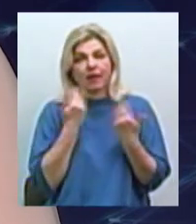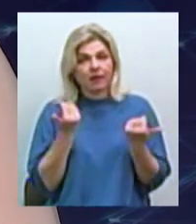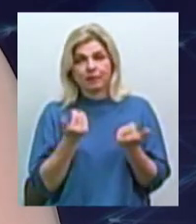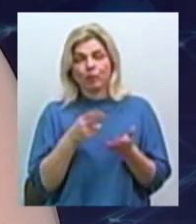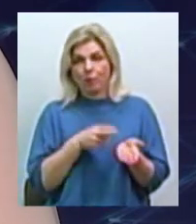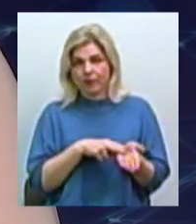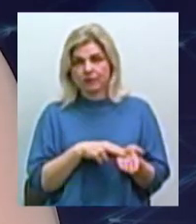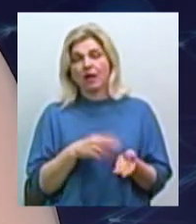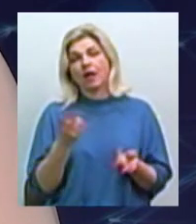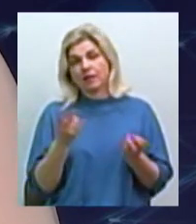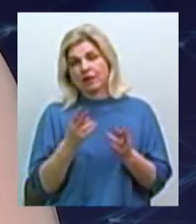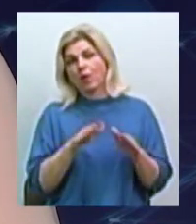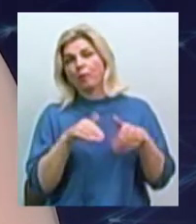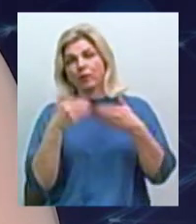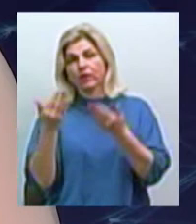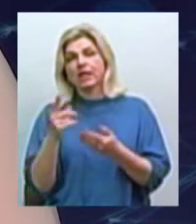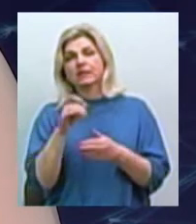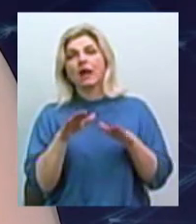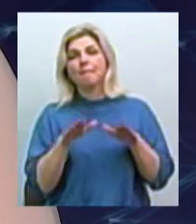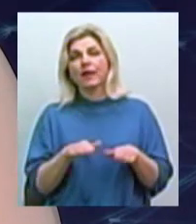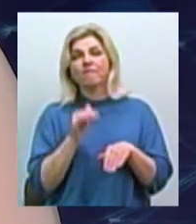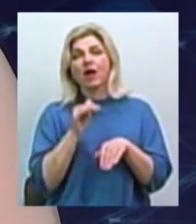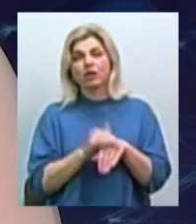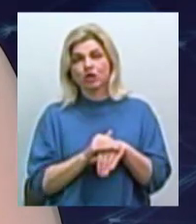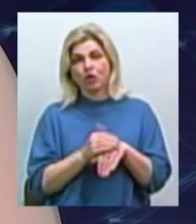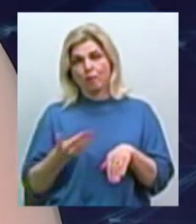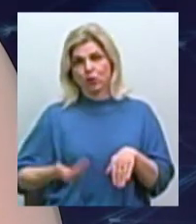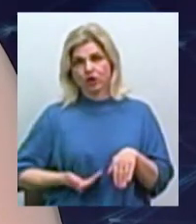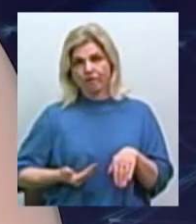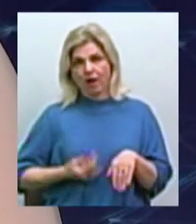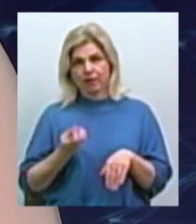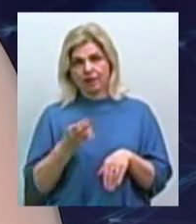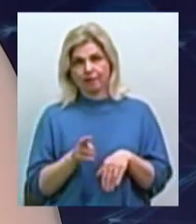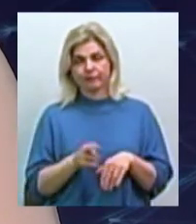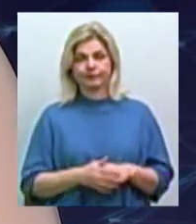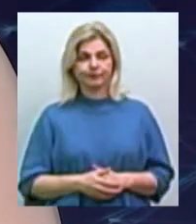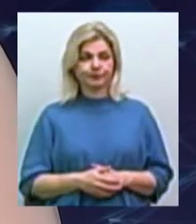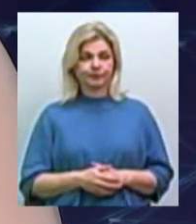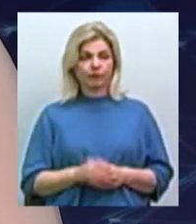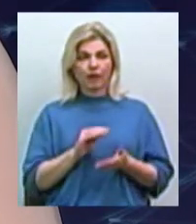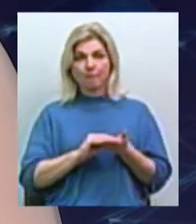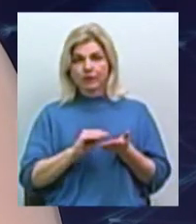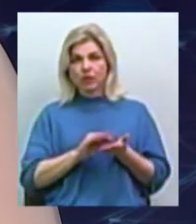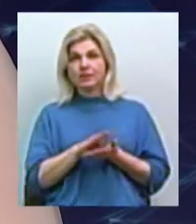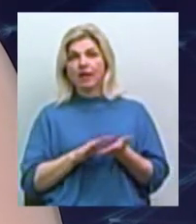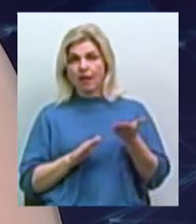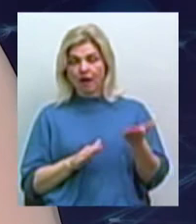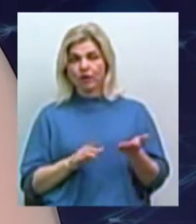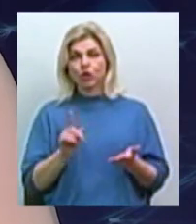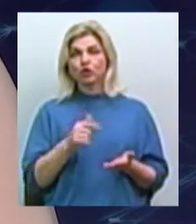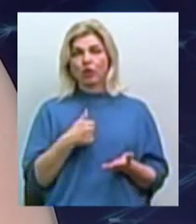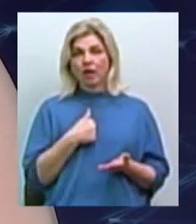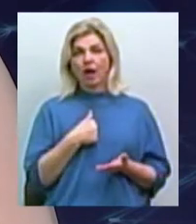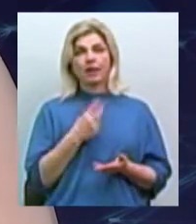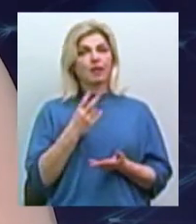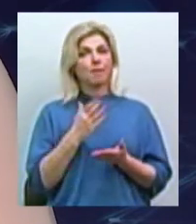то звертається за місцем фактичного проживання. Пишеться відповідна заява, що я не маю